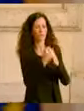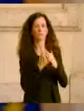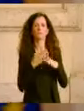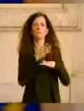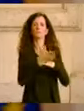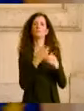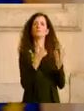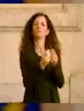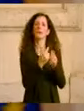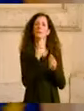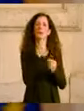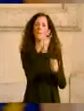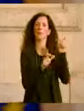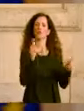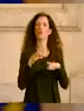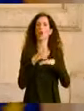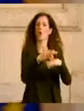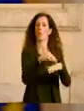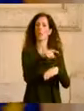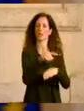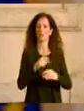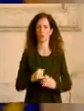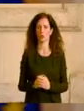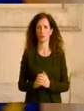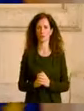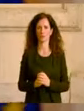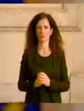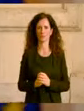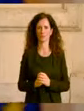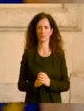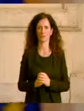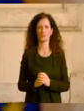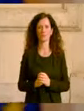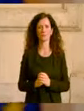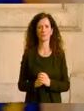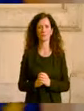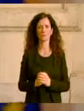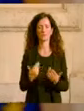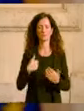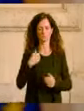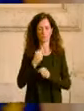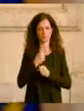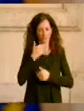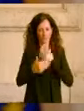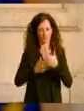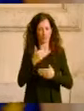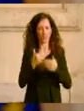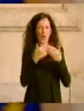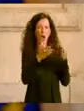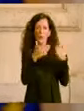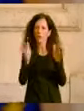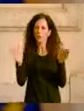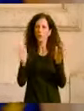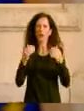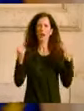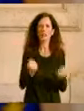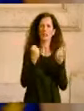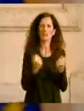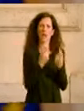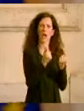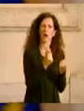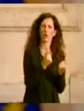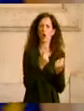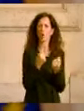accompagnatori. Stiamo procedendo alla riapertura delle attività economiche e produttive con